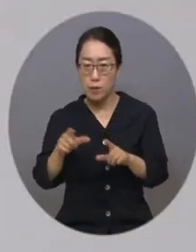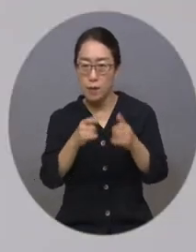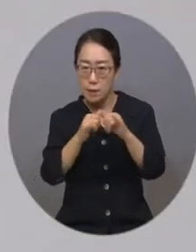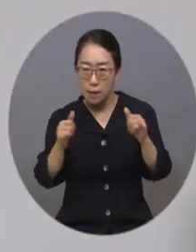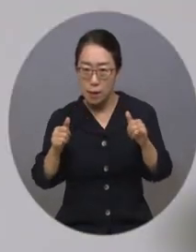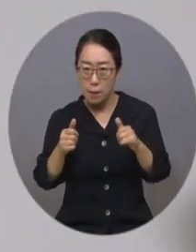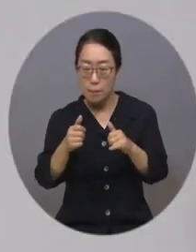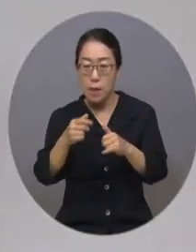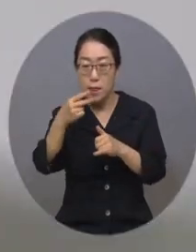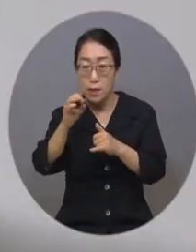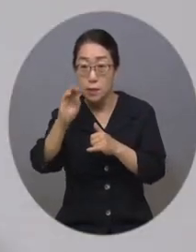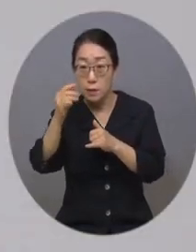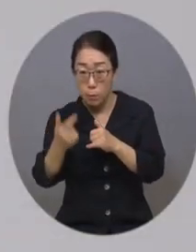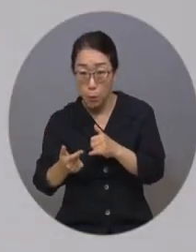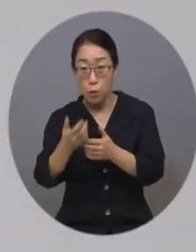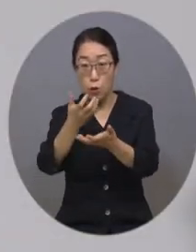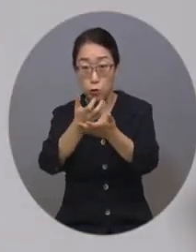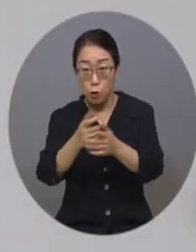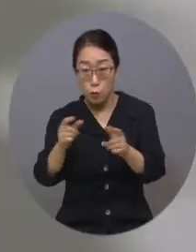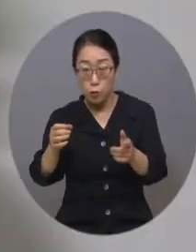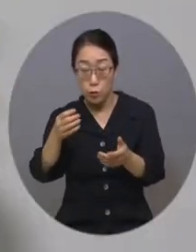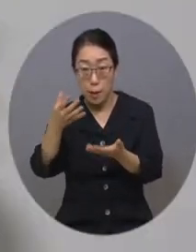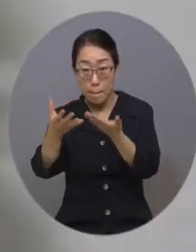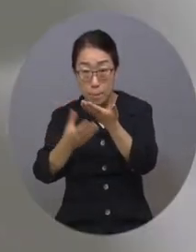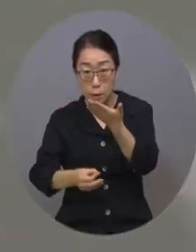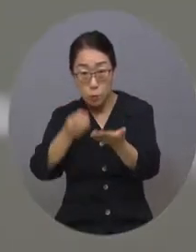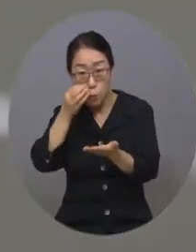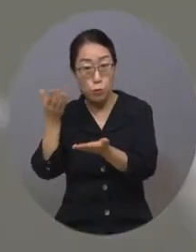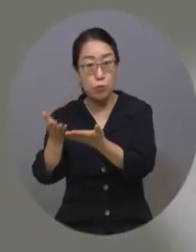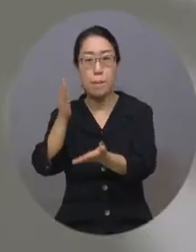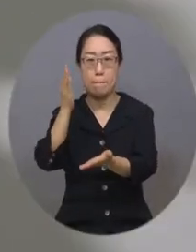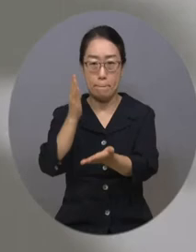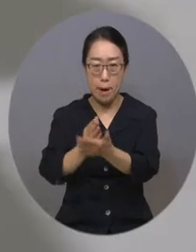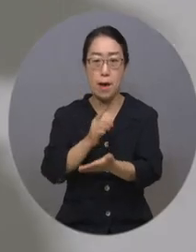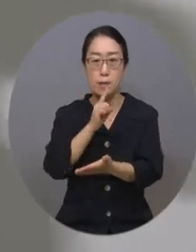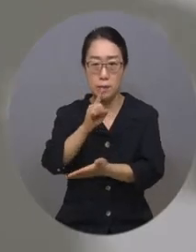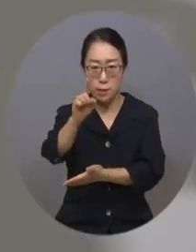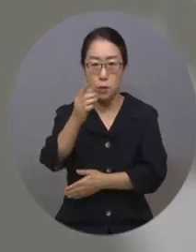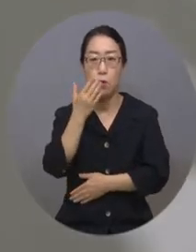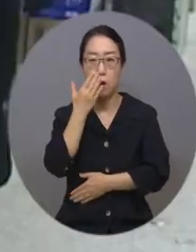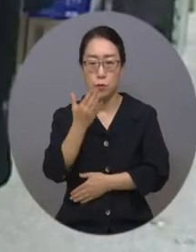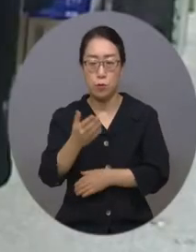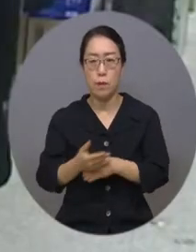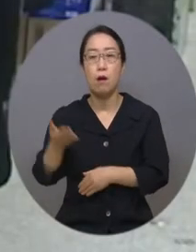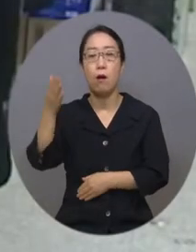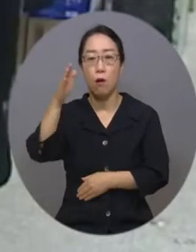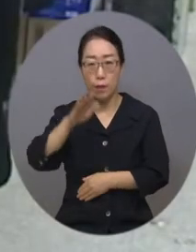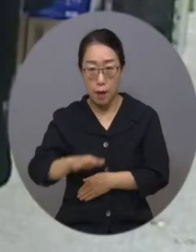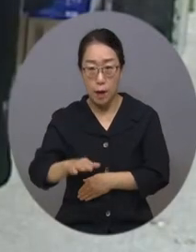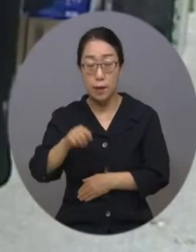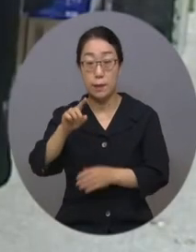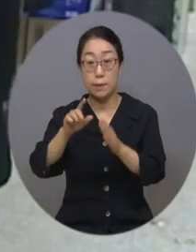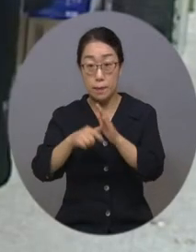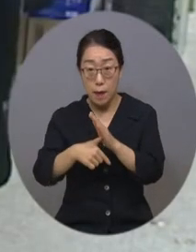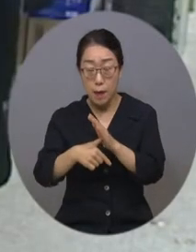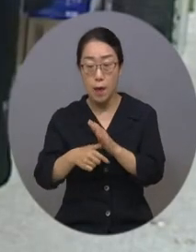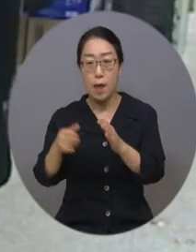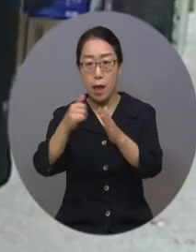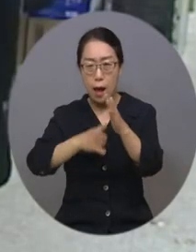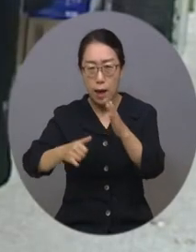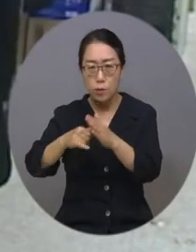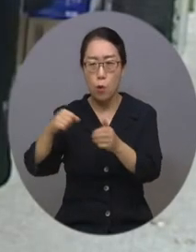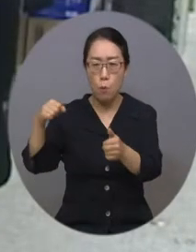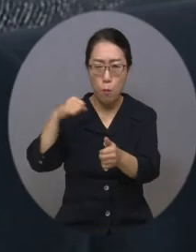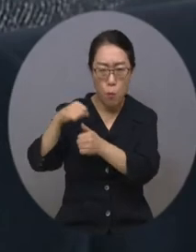또는 등 초본 교부 를 받지 못하도록 신청할 수 있습니다 다만 이 때에는 가정폭력 방지